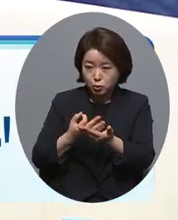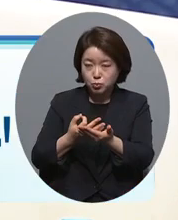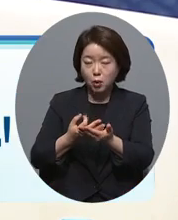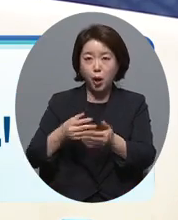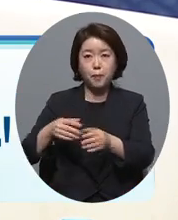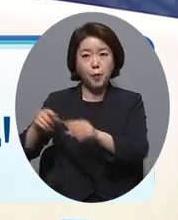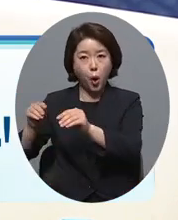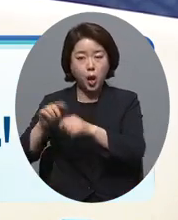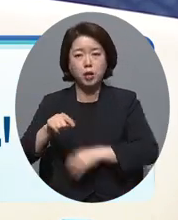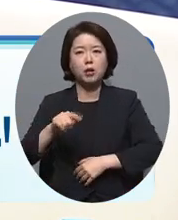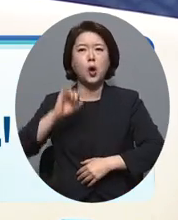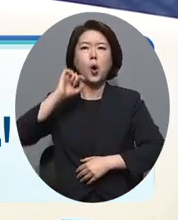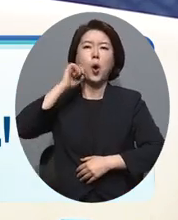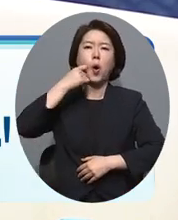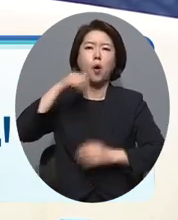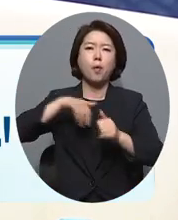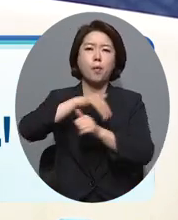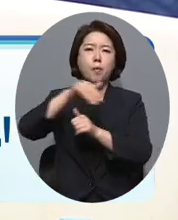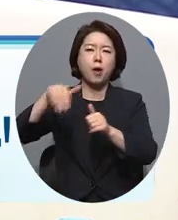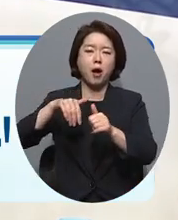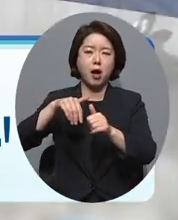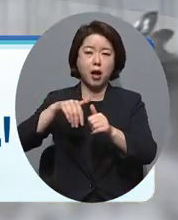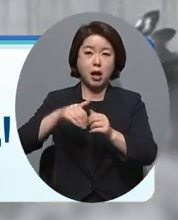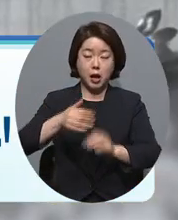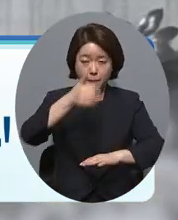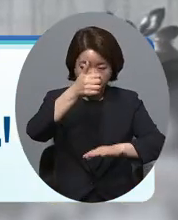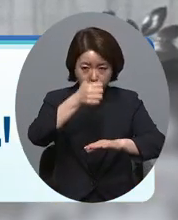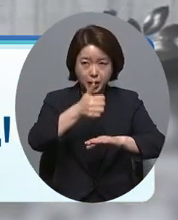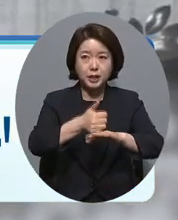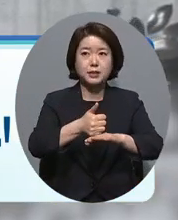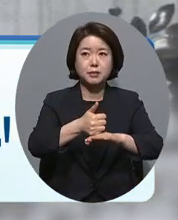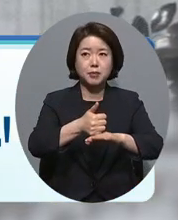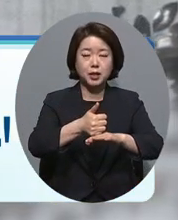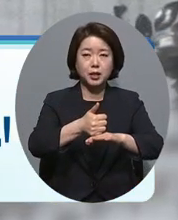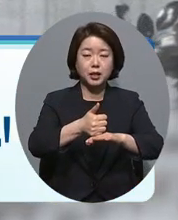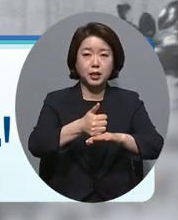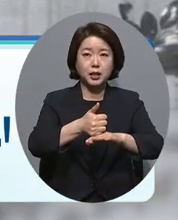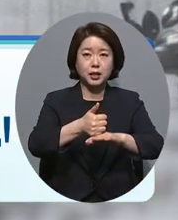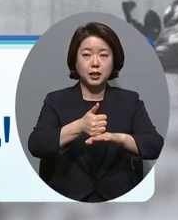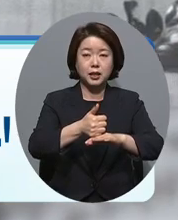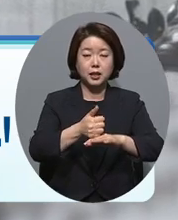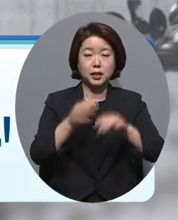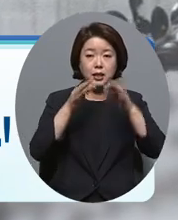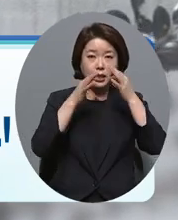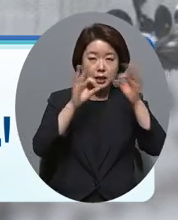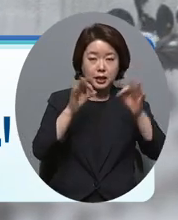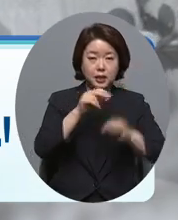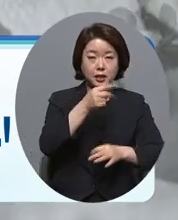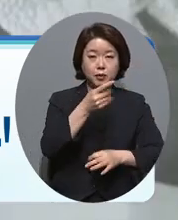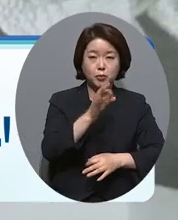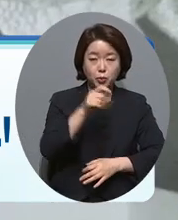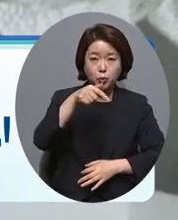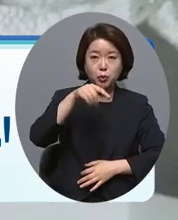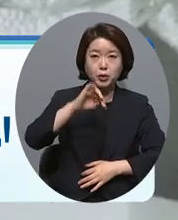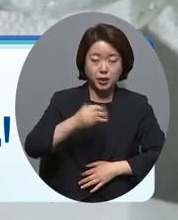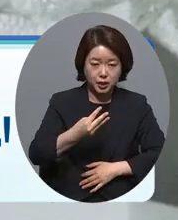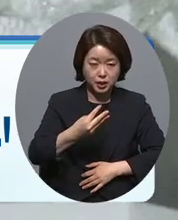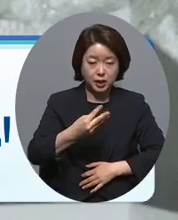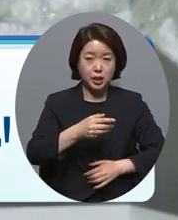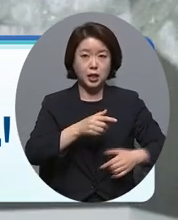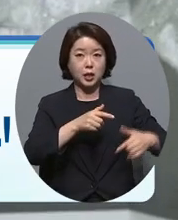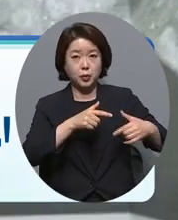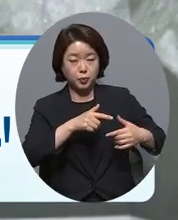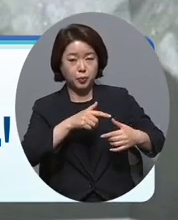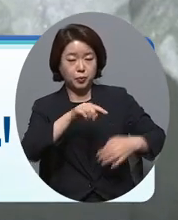더욱더 어려워졌어요 그래서 이제 그 마지막에 사실은 그 김동길 교수를 뵈면 정말